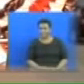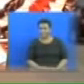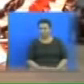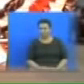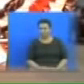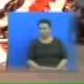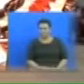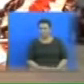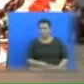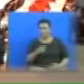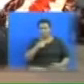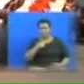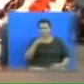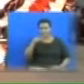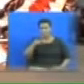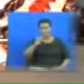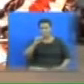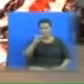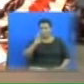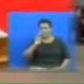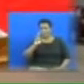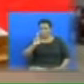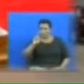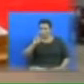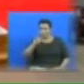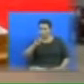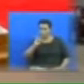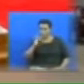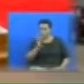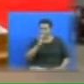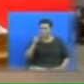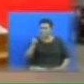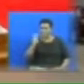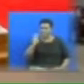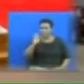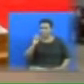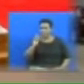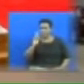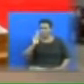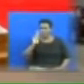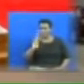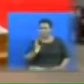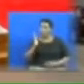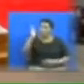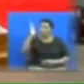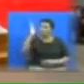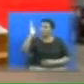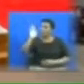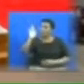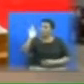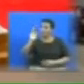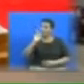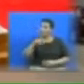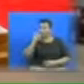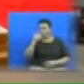Mimi Pauline Filipo Gekul naapa kwamba nitakuwa mwaminifu kwa Jamhuri ya Muungano wa Tanzania